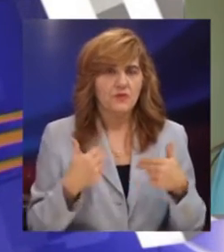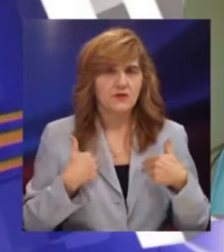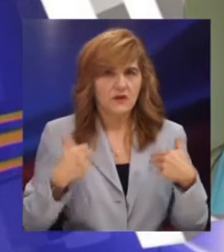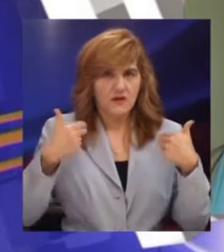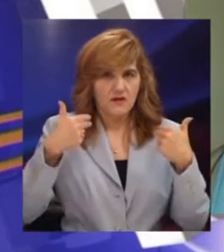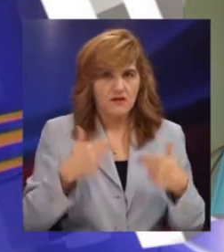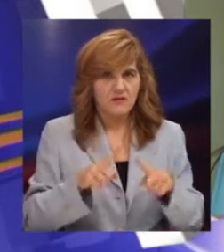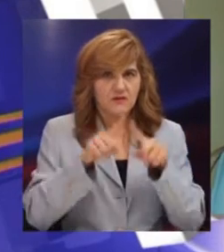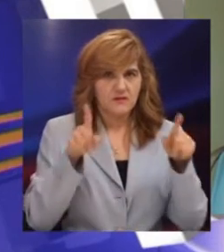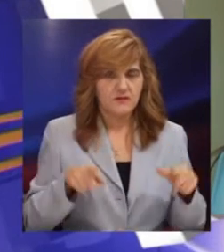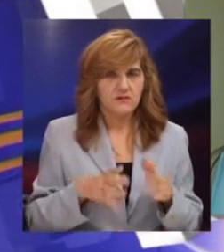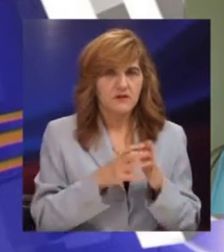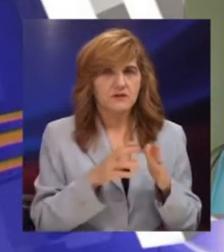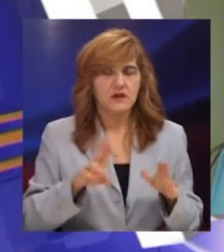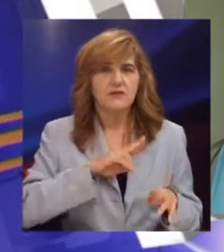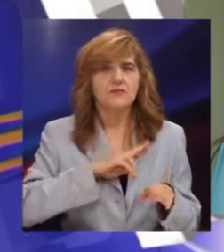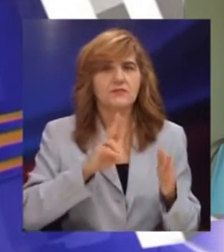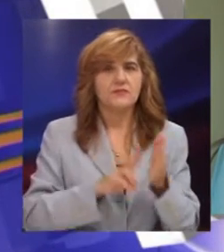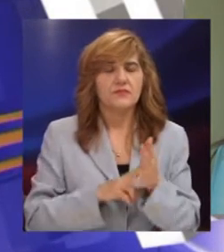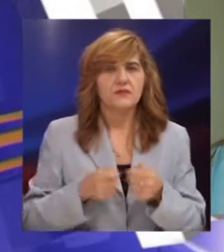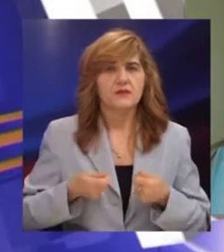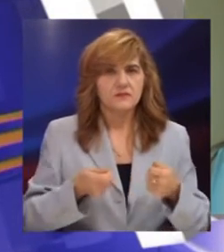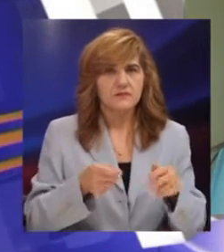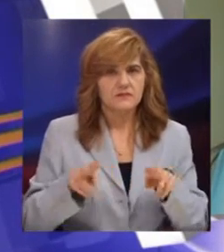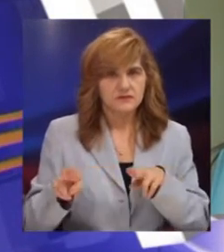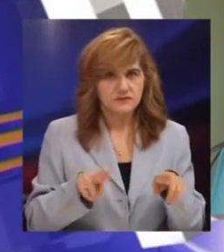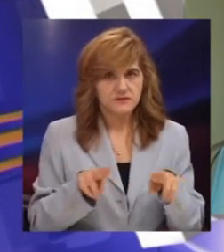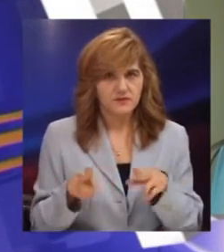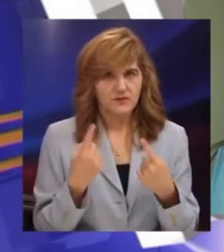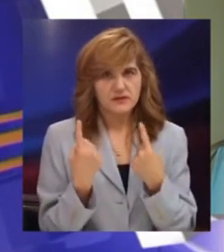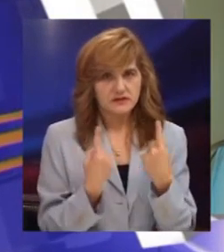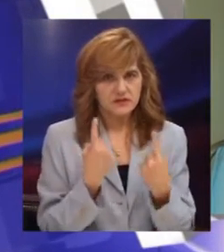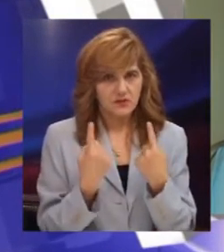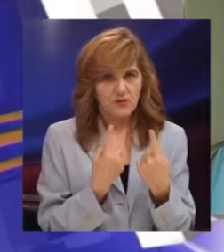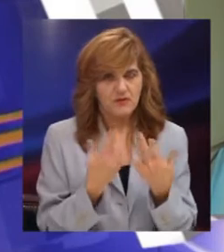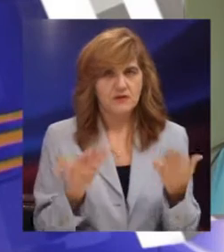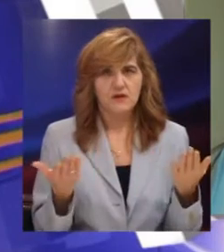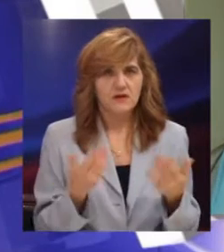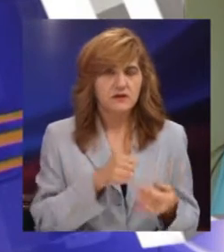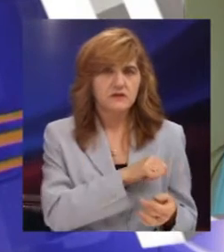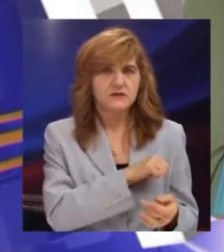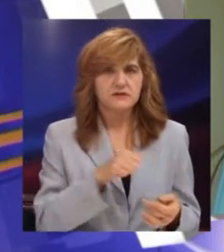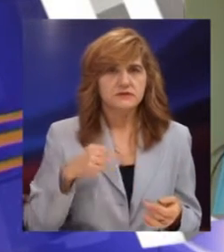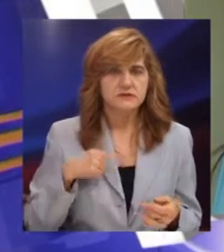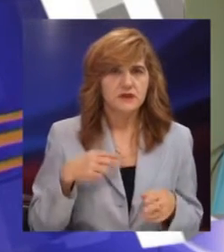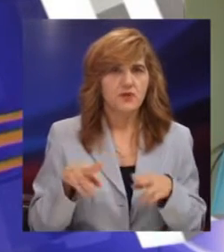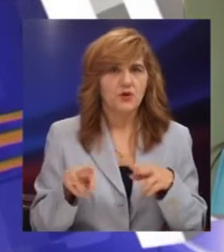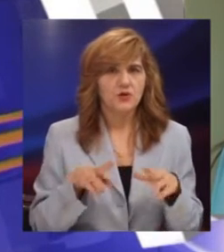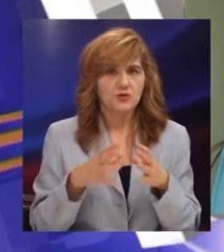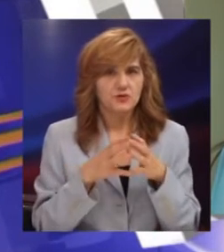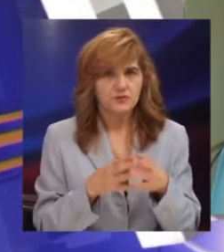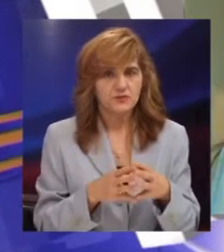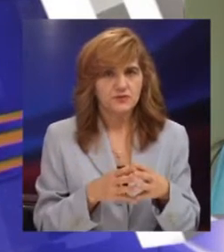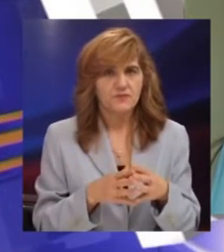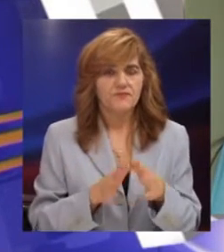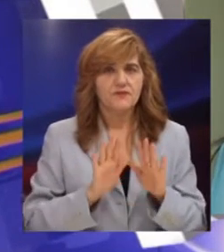se vraćaju u izvršnu materiju za razliku od postojeće situacije gde u izvršnoj materiji postupaju samo osnovni sudovi ili